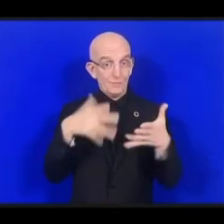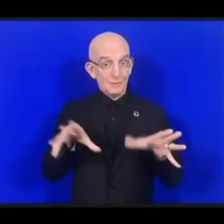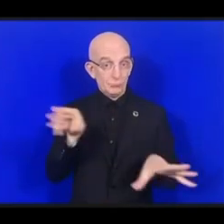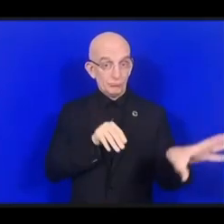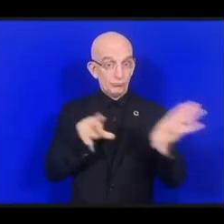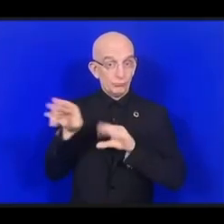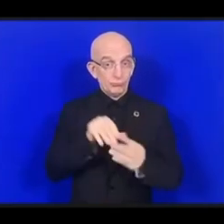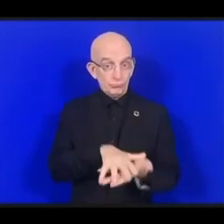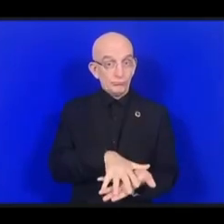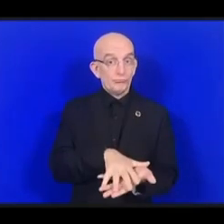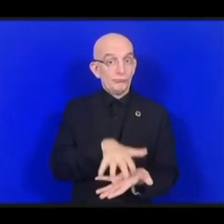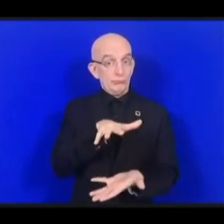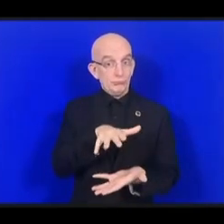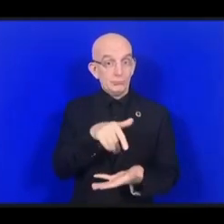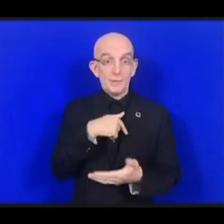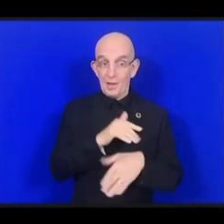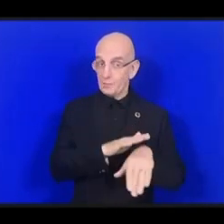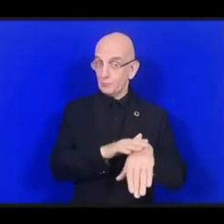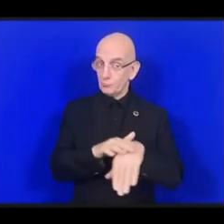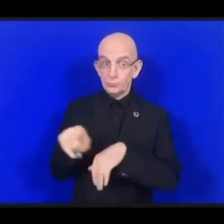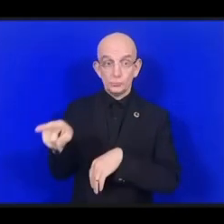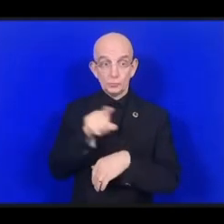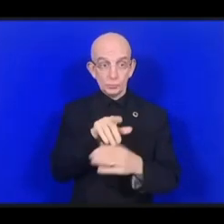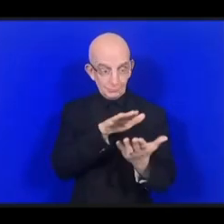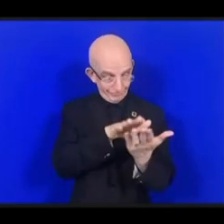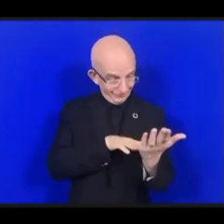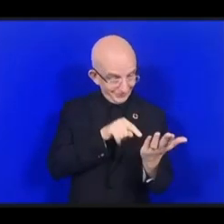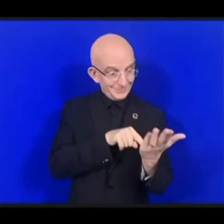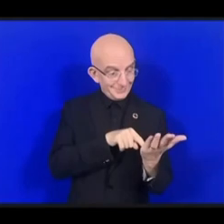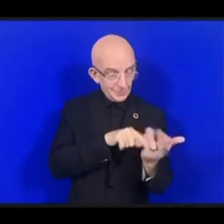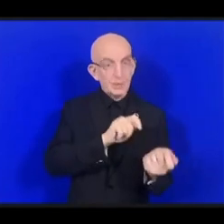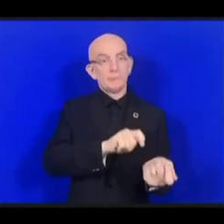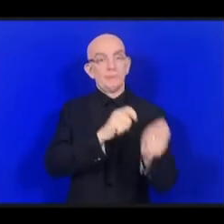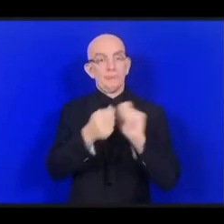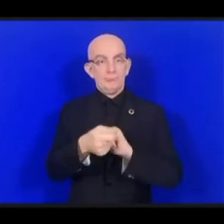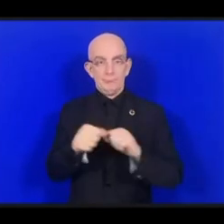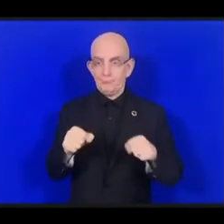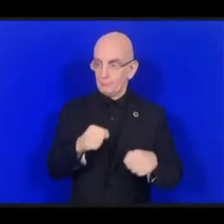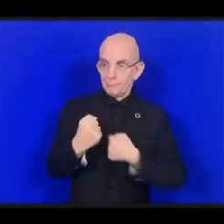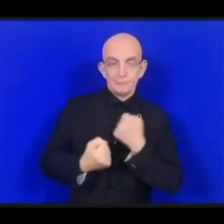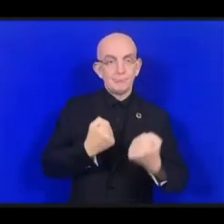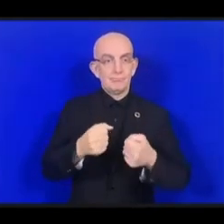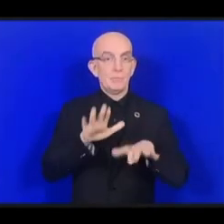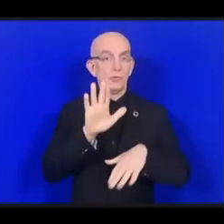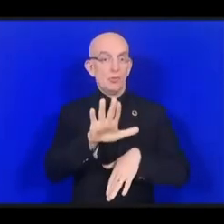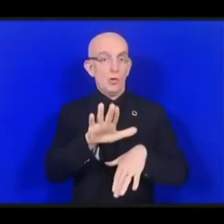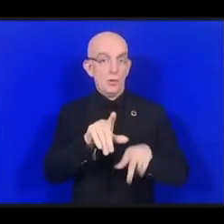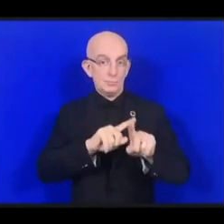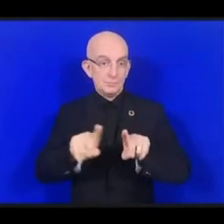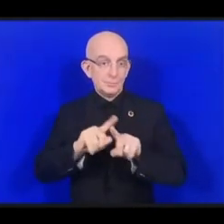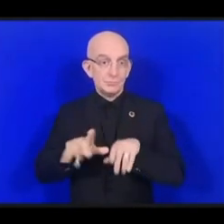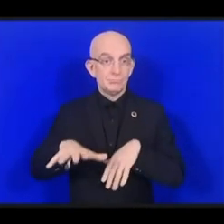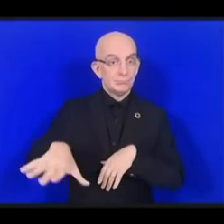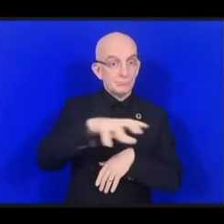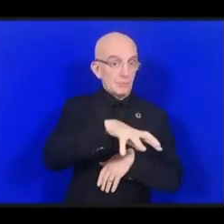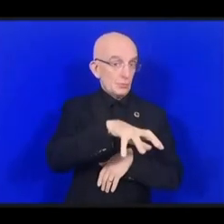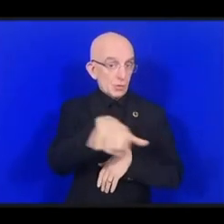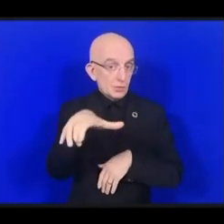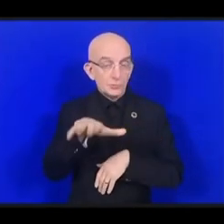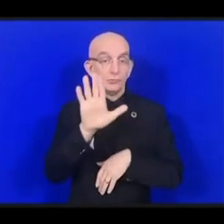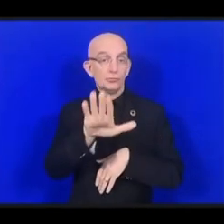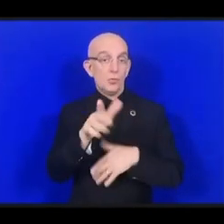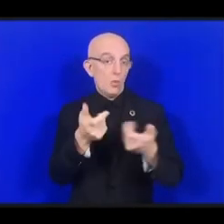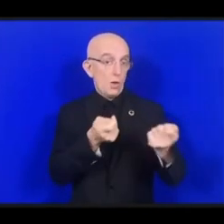てこういった結果を行動に移すように強く求めるものでありますご席の皆